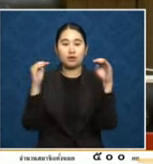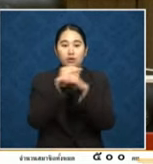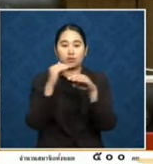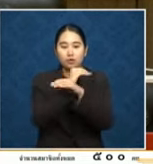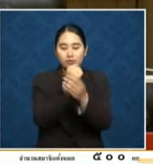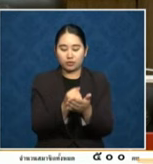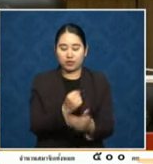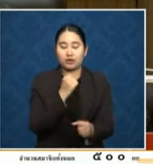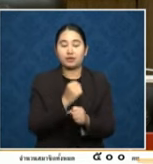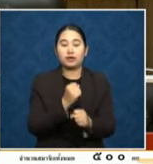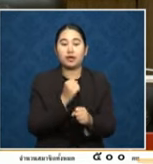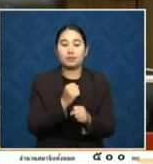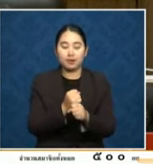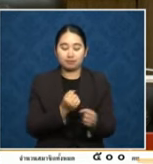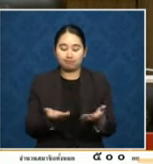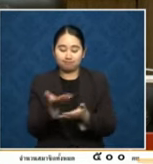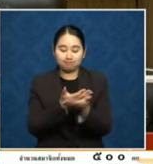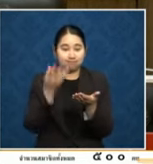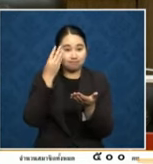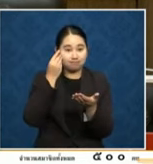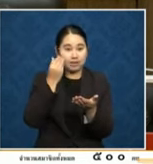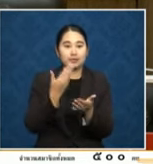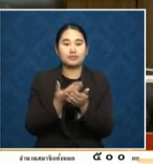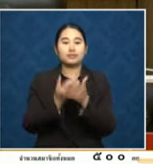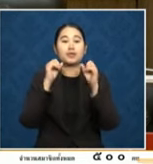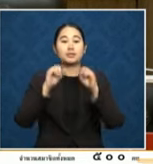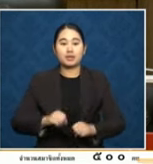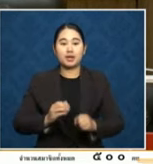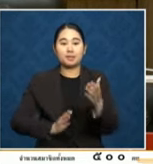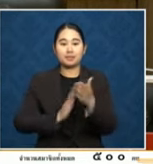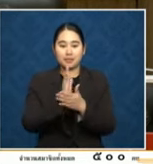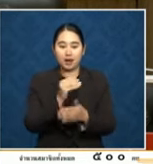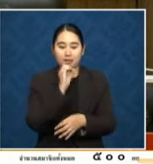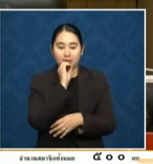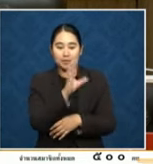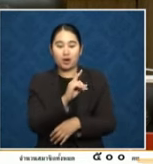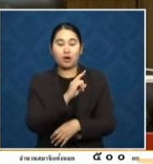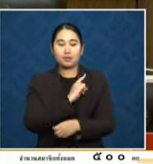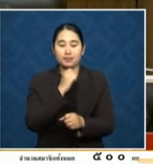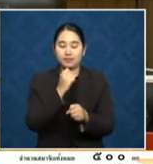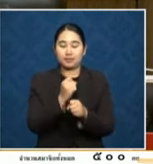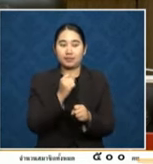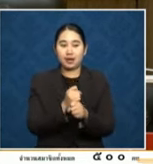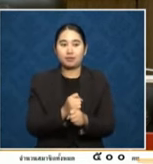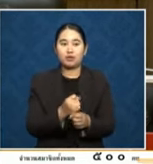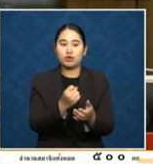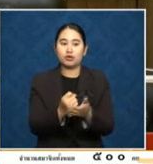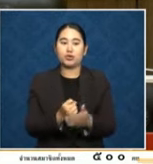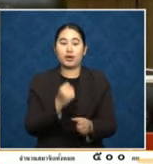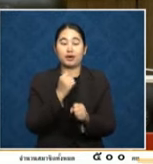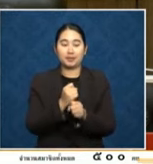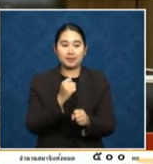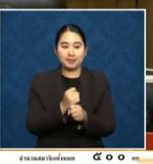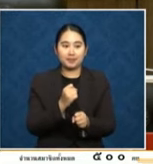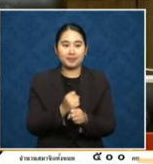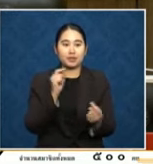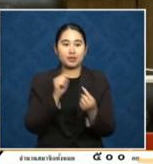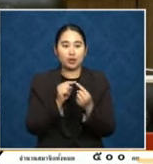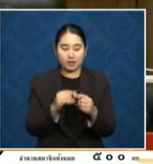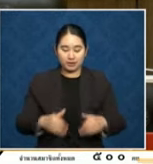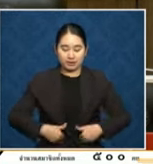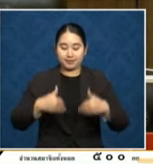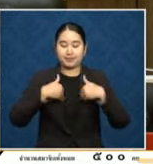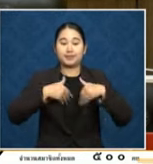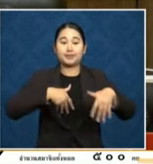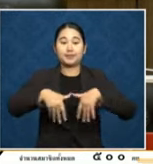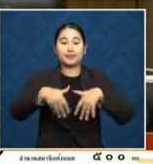ำเนินการเพื่อพิจารณาอนุมัติแล้วก็แจ้งไปยังหน่วยงานต่างๆให้ดำเนินการเพื่อความปลอดภัยของ